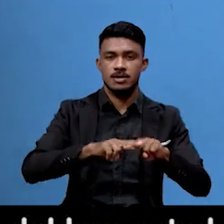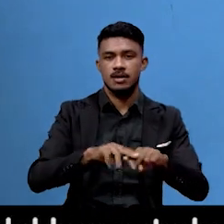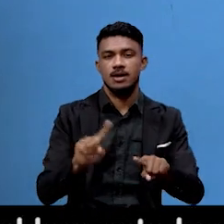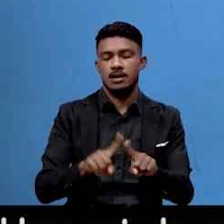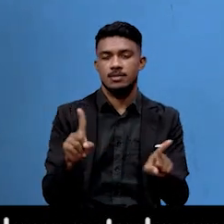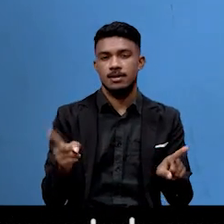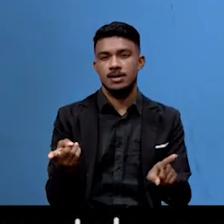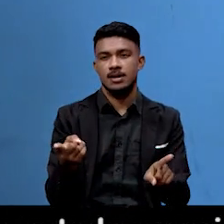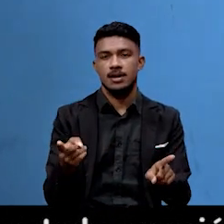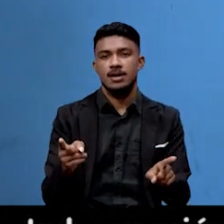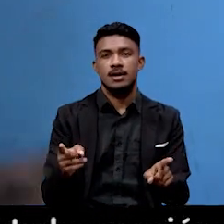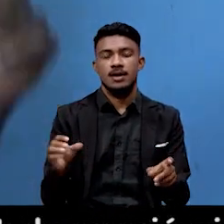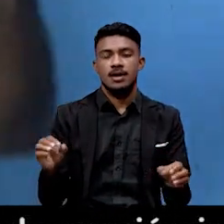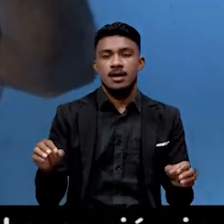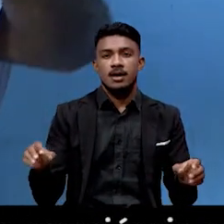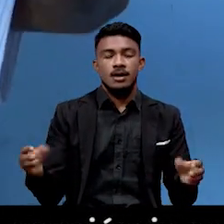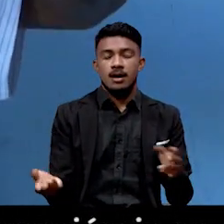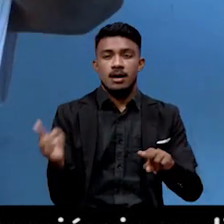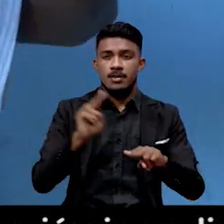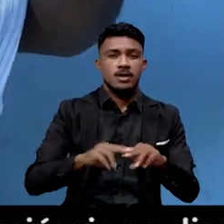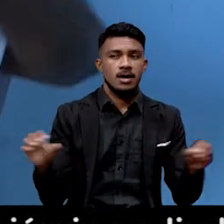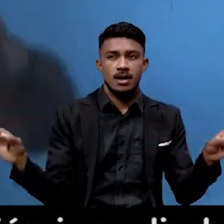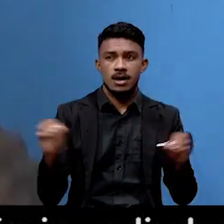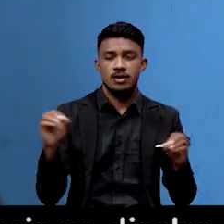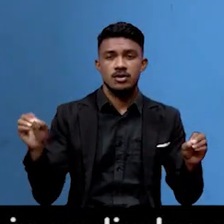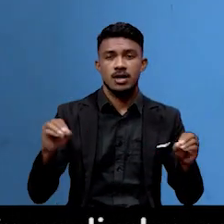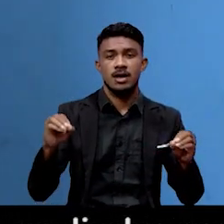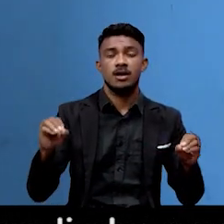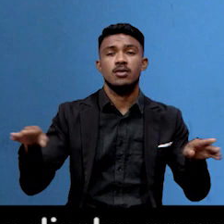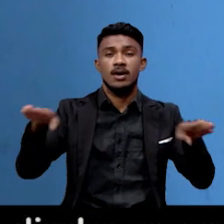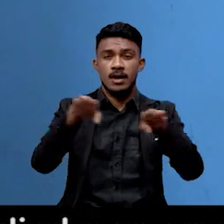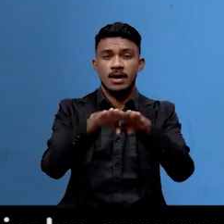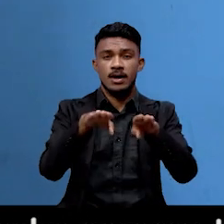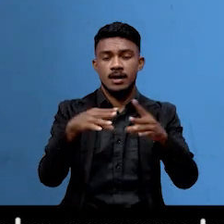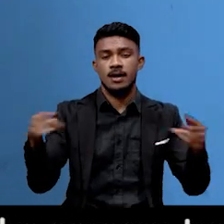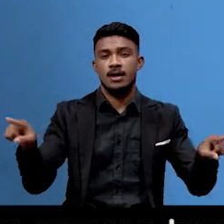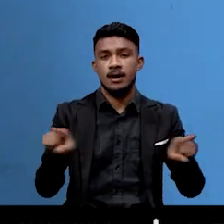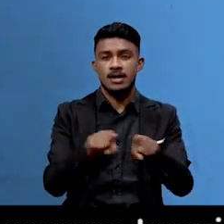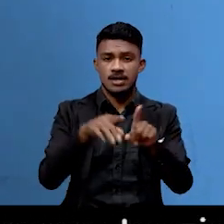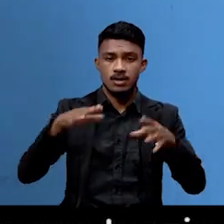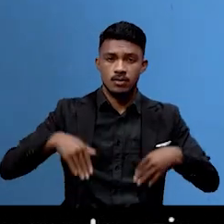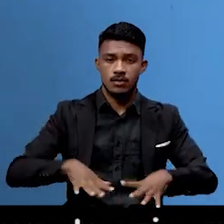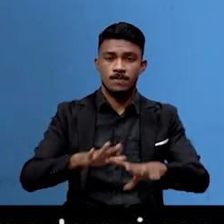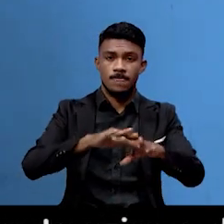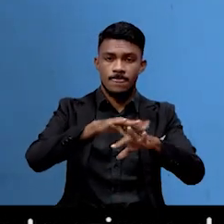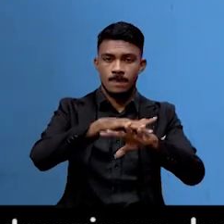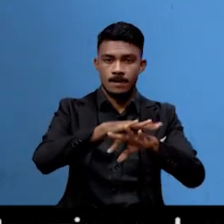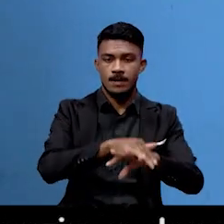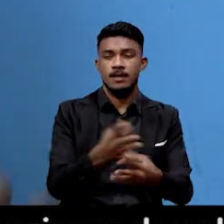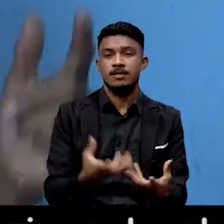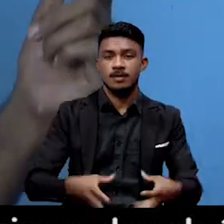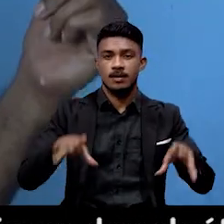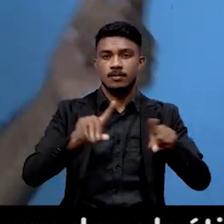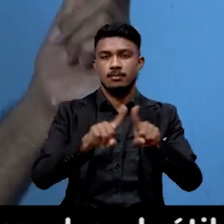maibe signifika kata amenta laos atu hanesa oman. Oman bitiga, oman kohega,